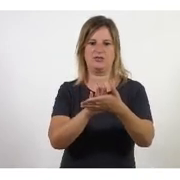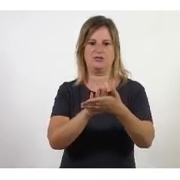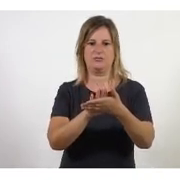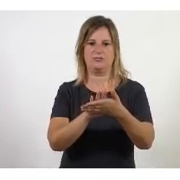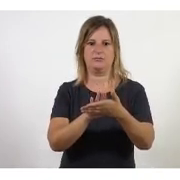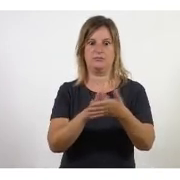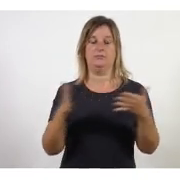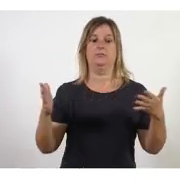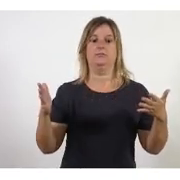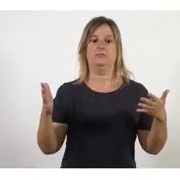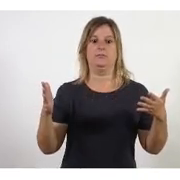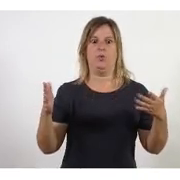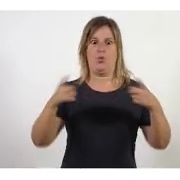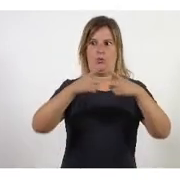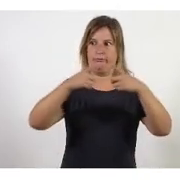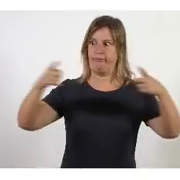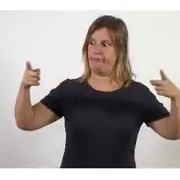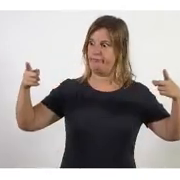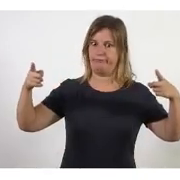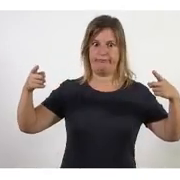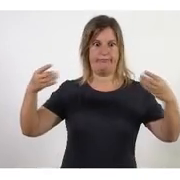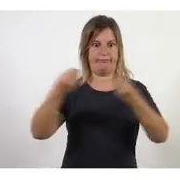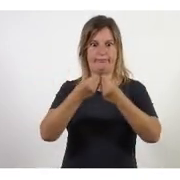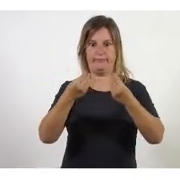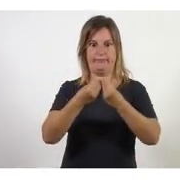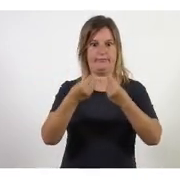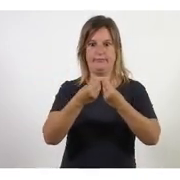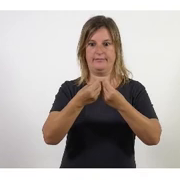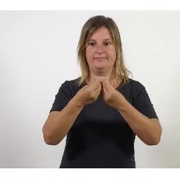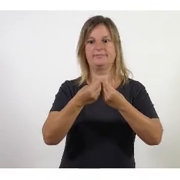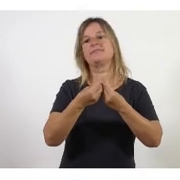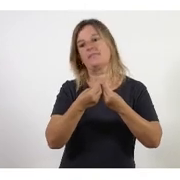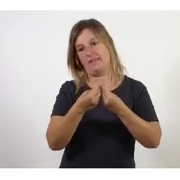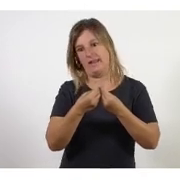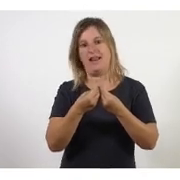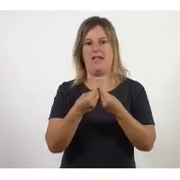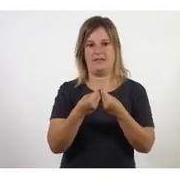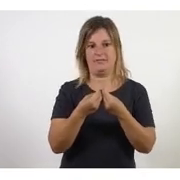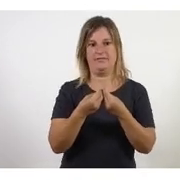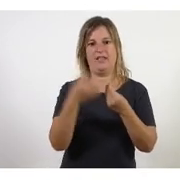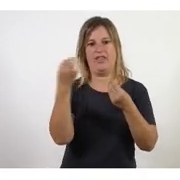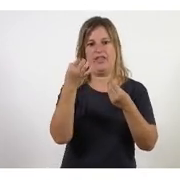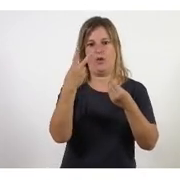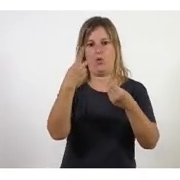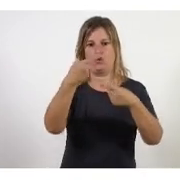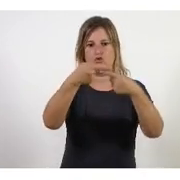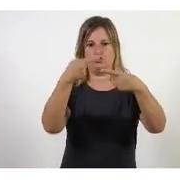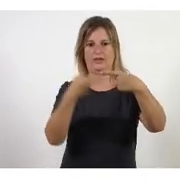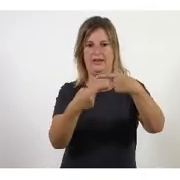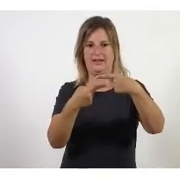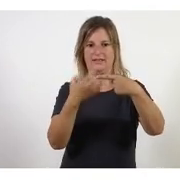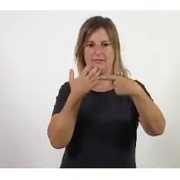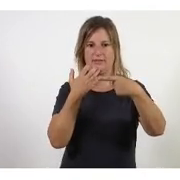veiem, ostres, aquest text és massa llarg i se'm surt a banda i banda. Clar, haurem de fer un parell de línies. Llavors